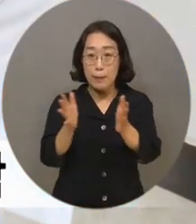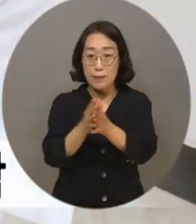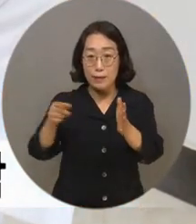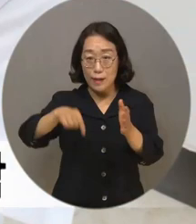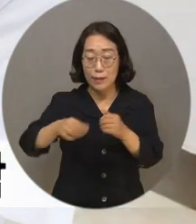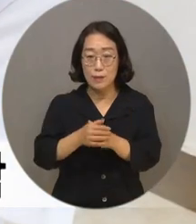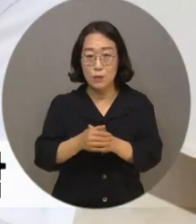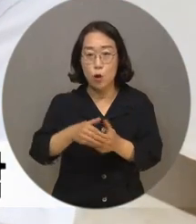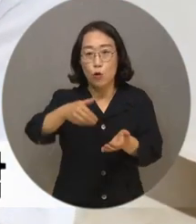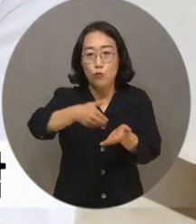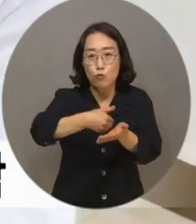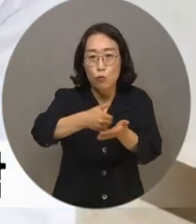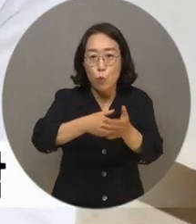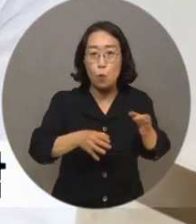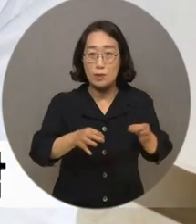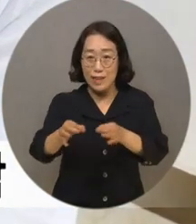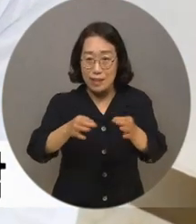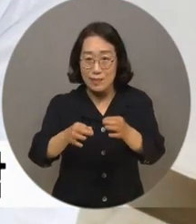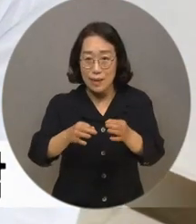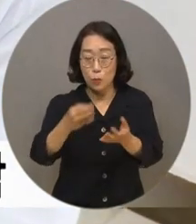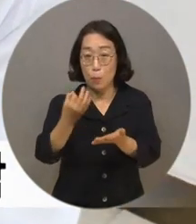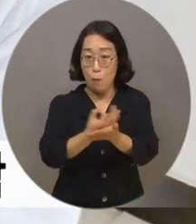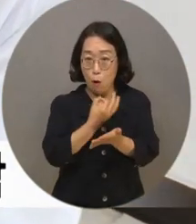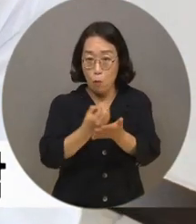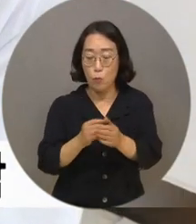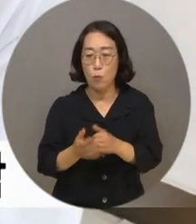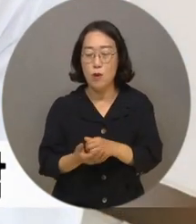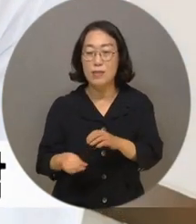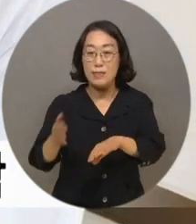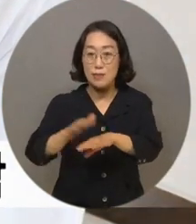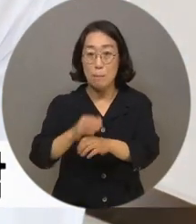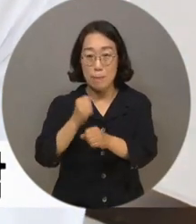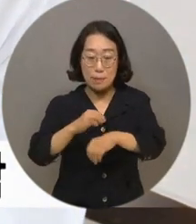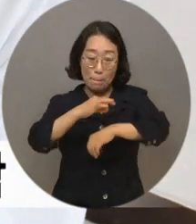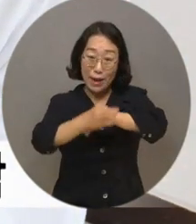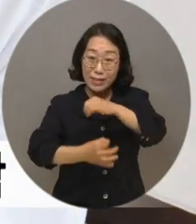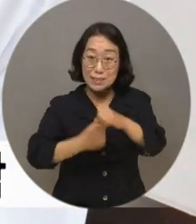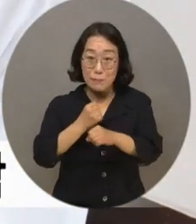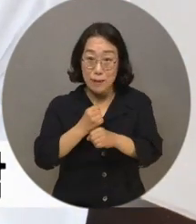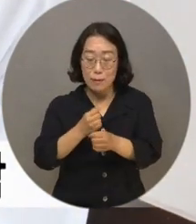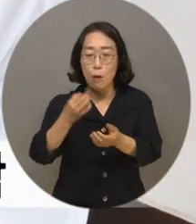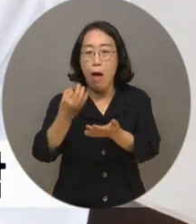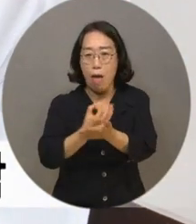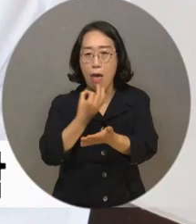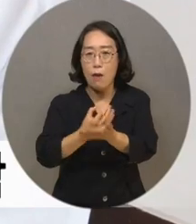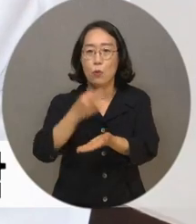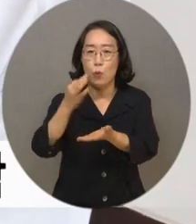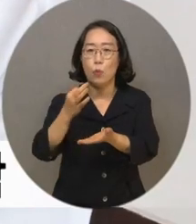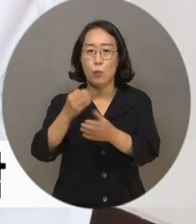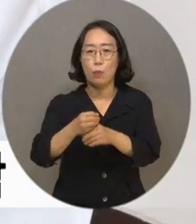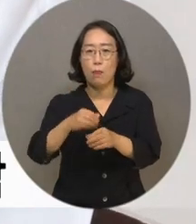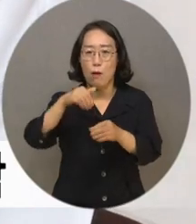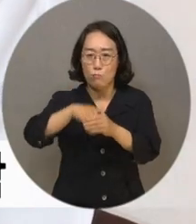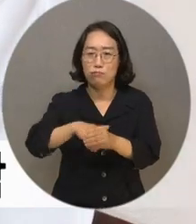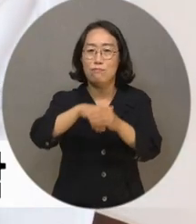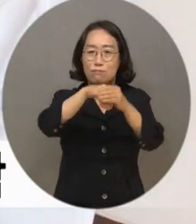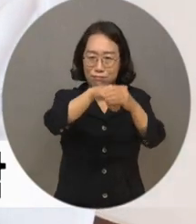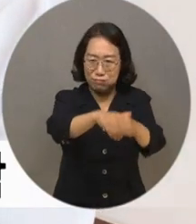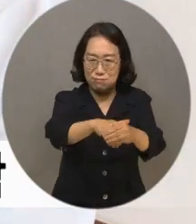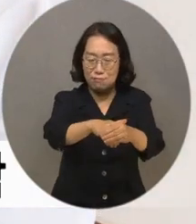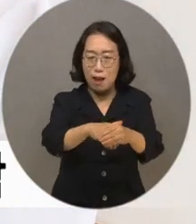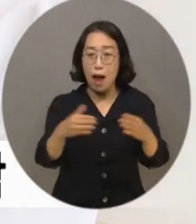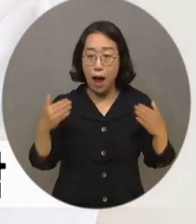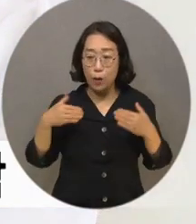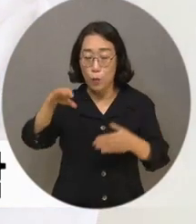열린 플리마켓에 참여해 제사용품과 직접 만든 팔찌를 팔아본 수익금이었는데요. 학교에서